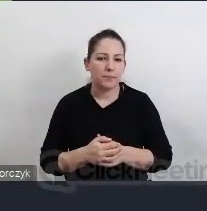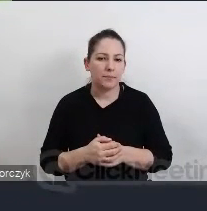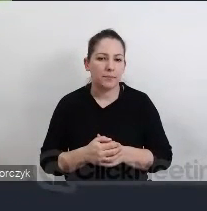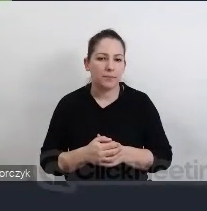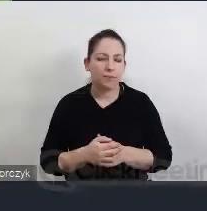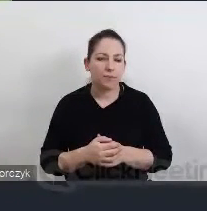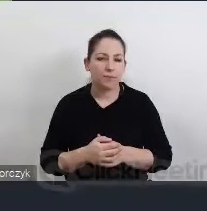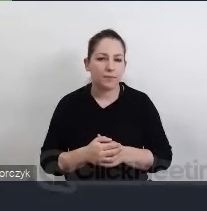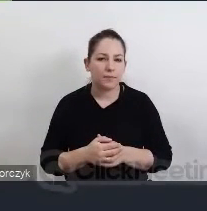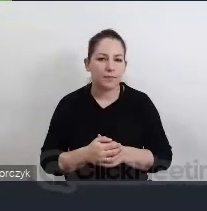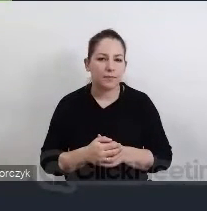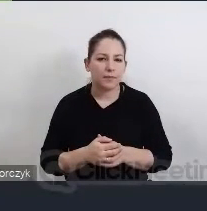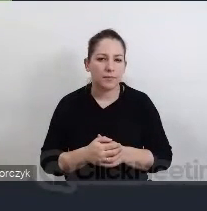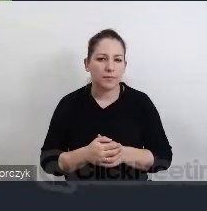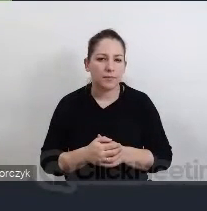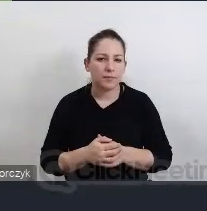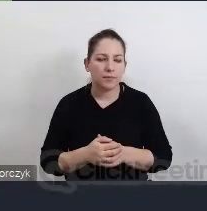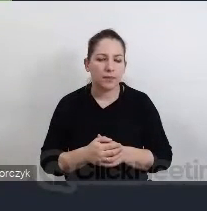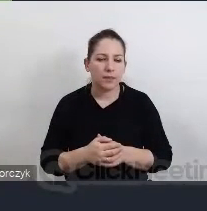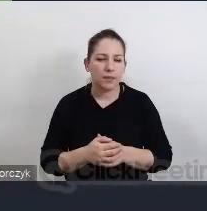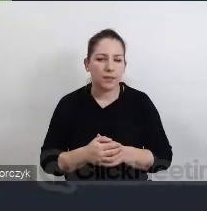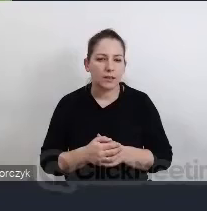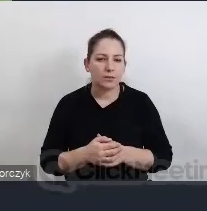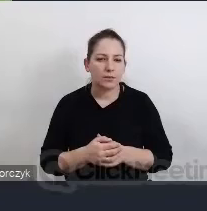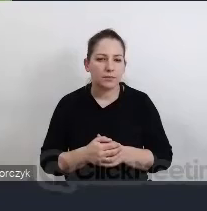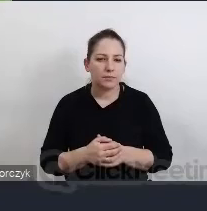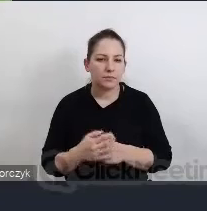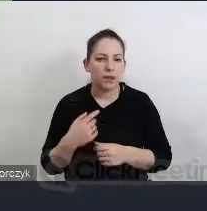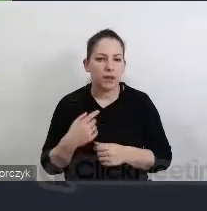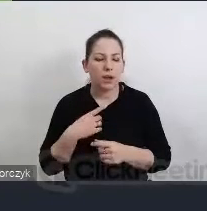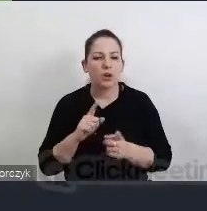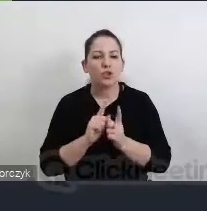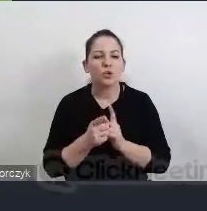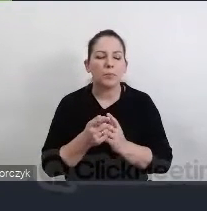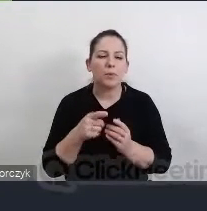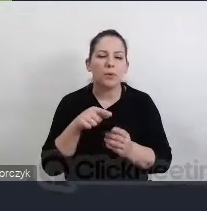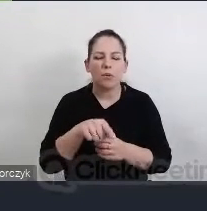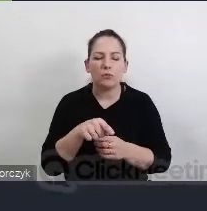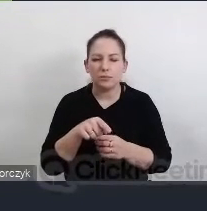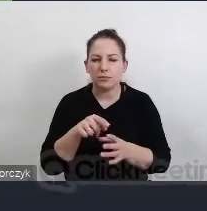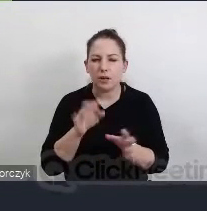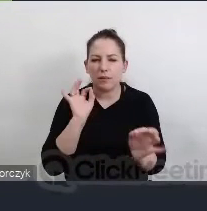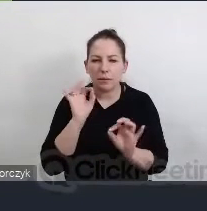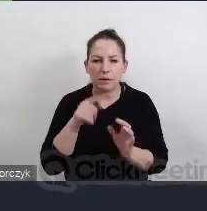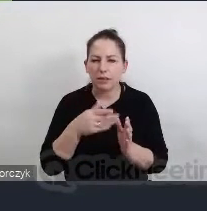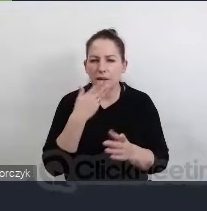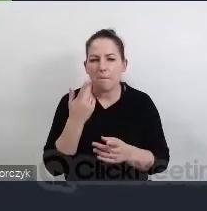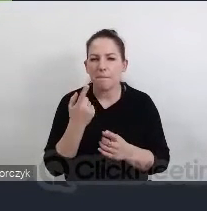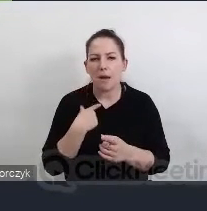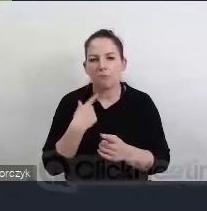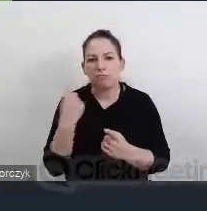tych danych, tutaj jakichś zastrzeżeń specjalnie nie